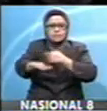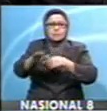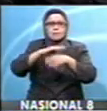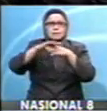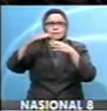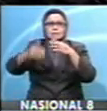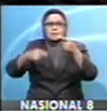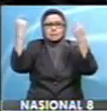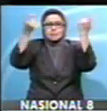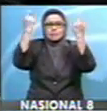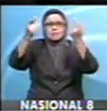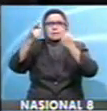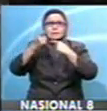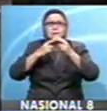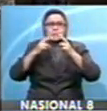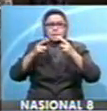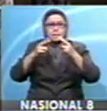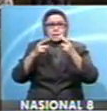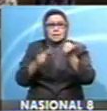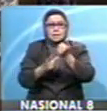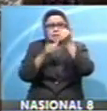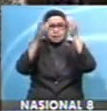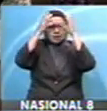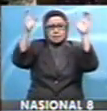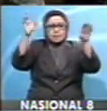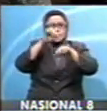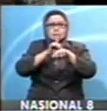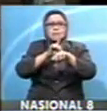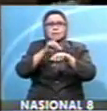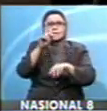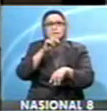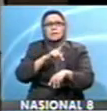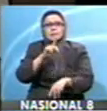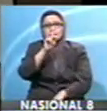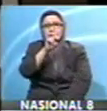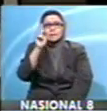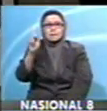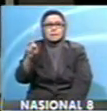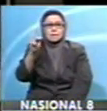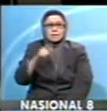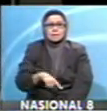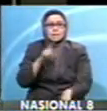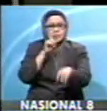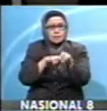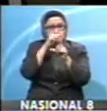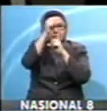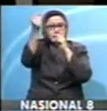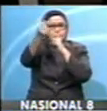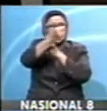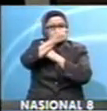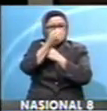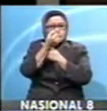canselor 2015 di kampus kesihatan USM Kubang kan ketika fenomena banjir di Kelantan baru-baru ini